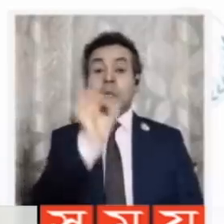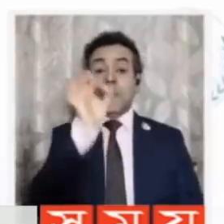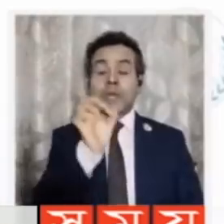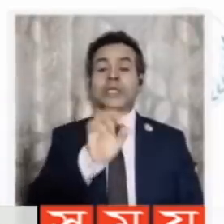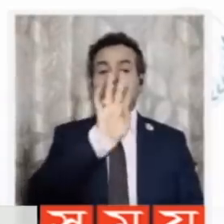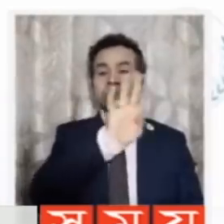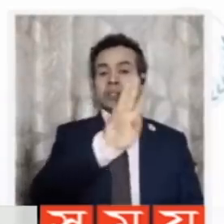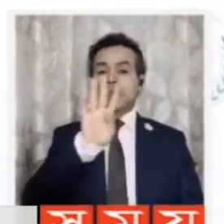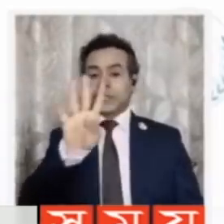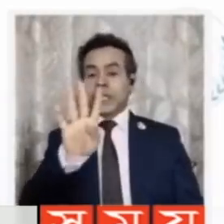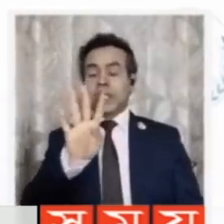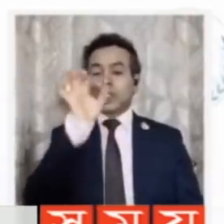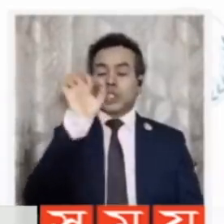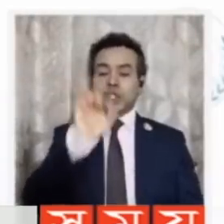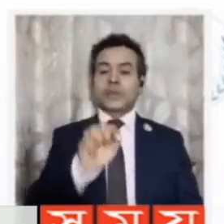43.35%।